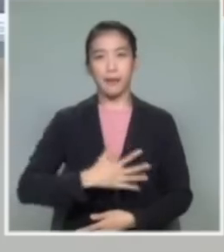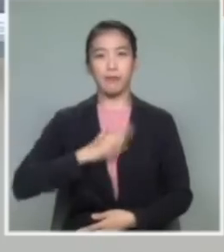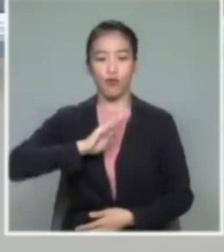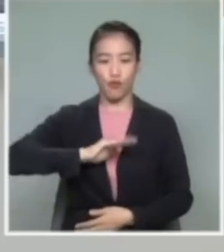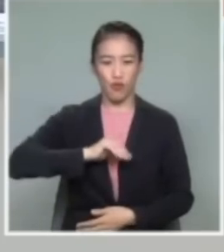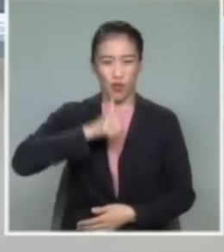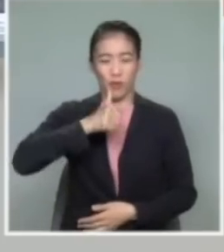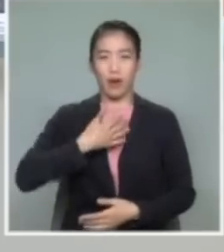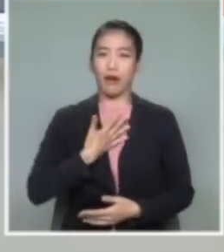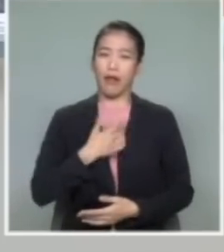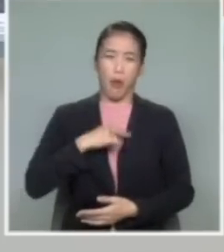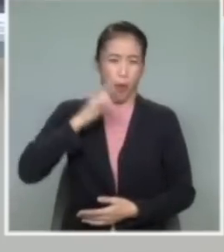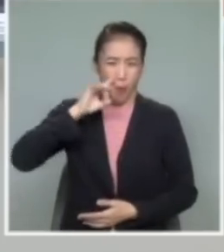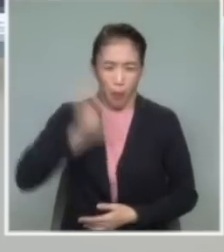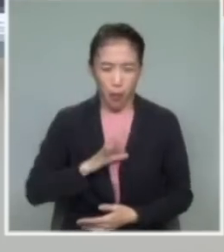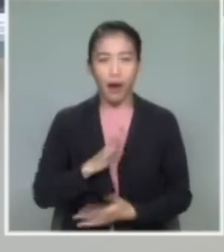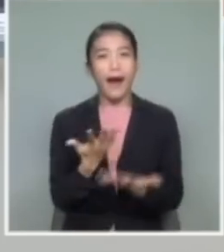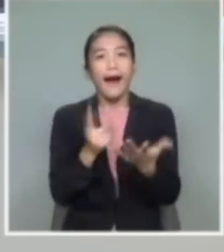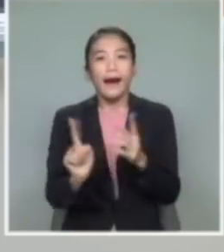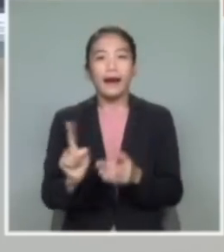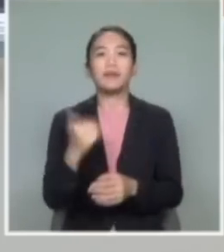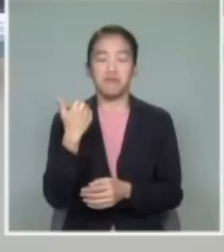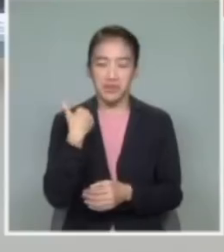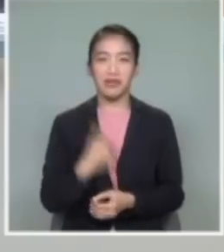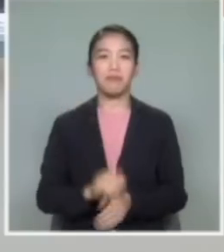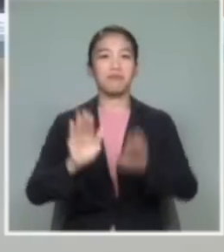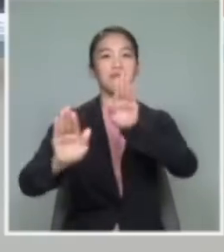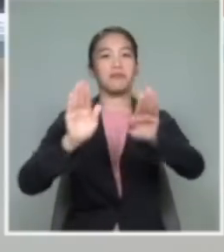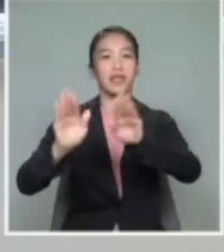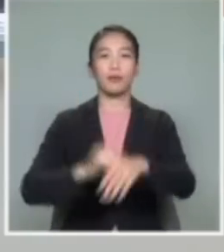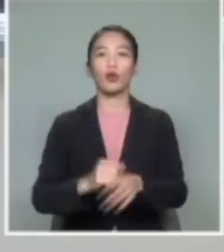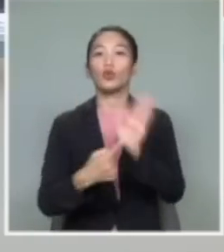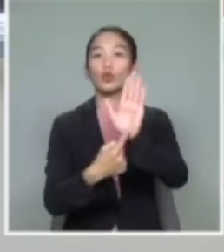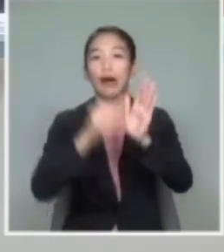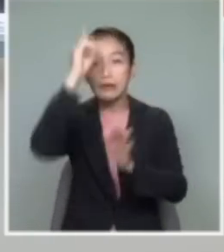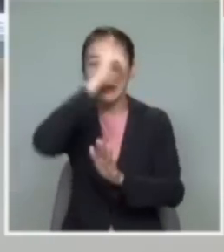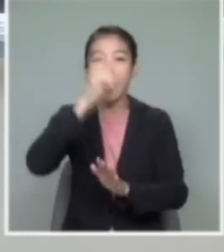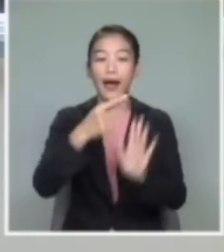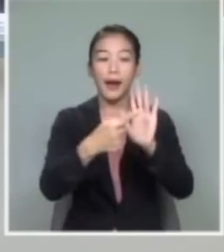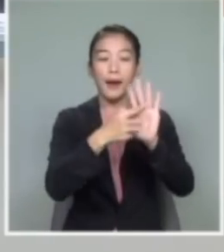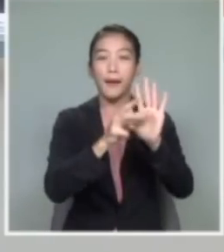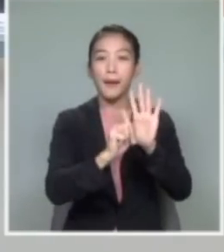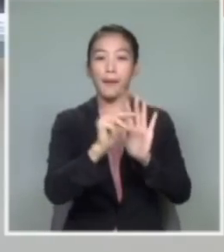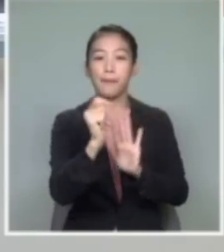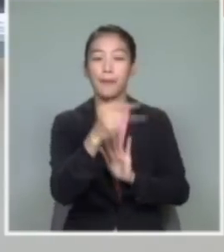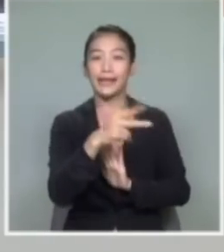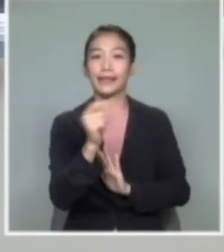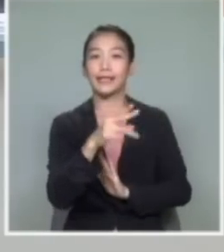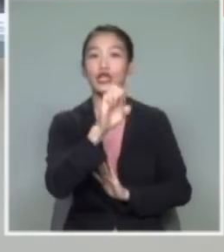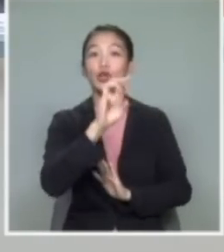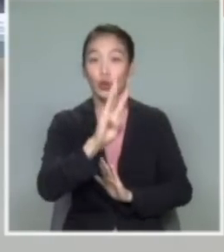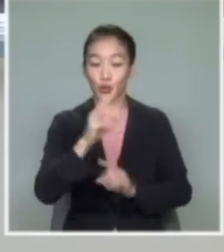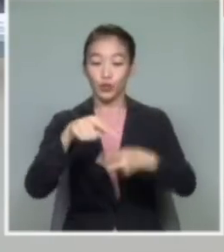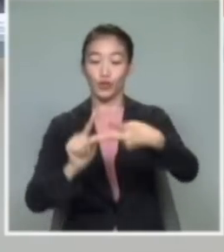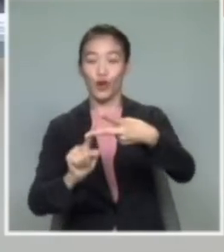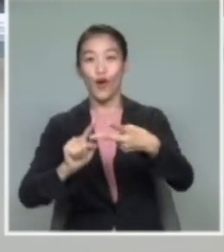ที่มันรุนแรงมากยิ่งขึ้น เคนเขาเทียบเคียงกันเนี่ยเคสของคุณแมทธิวกับคุณลิเดียซึ่งสองคนนี้เนี่ยออกกำลังกายกันอย่างหนักเลยนะครับ